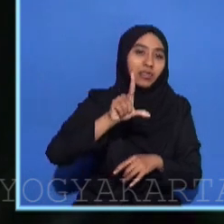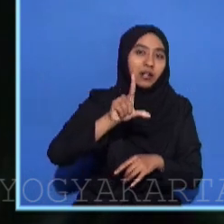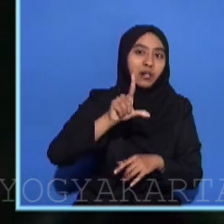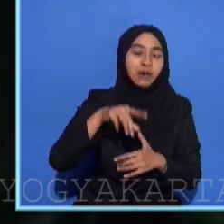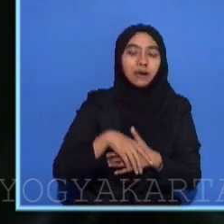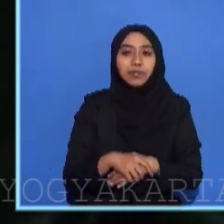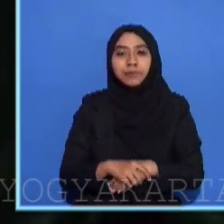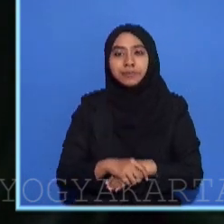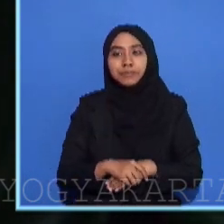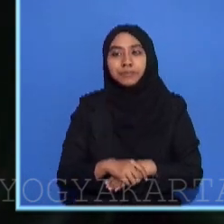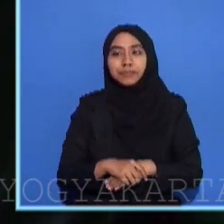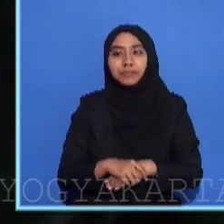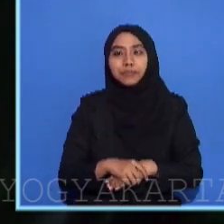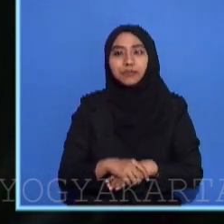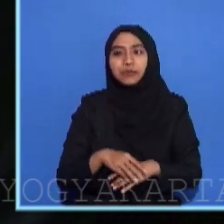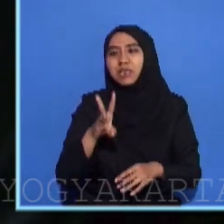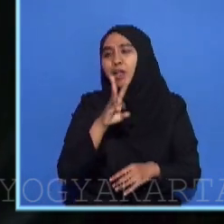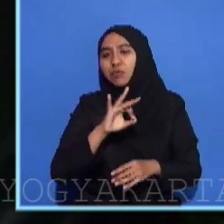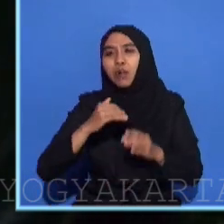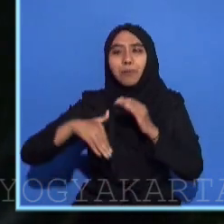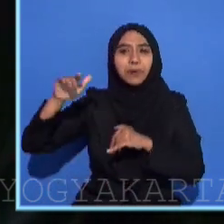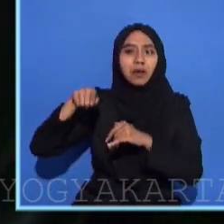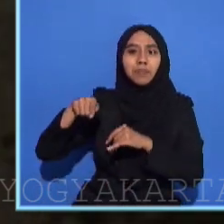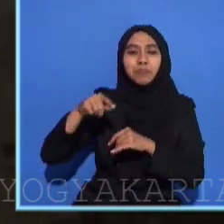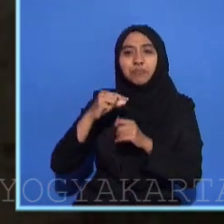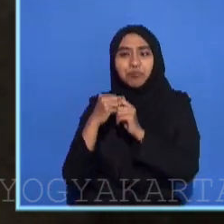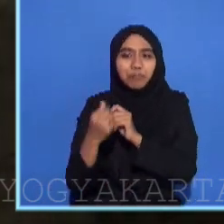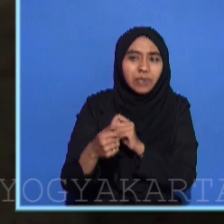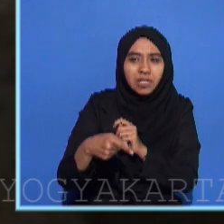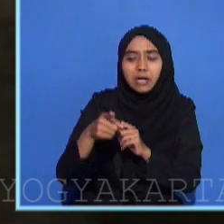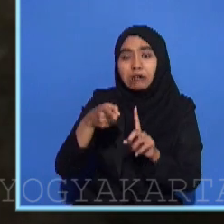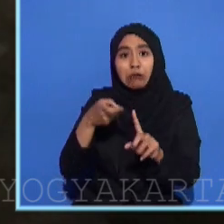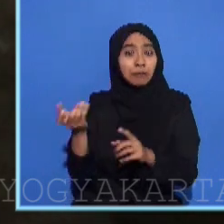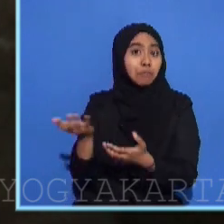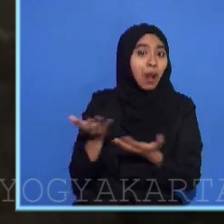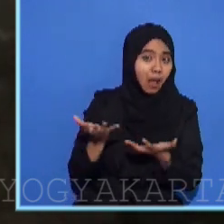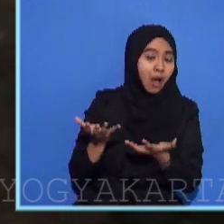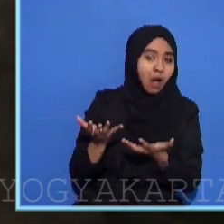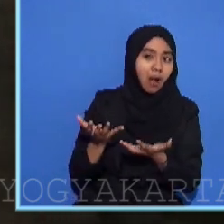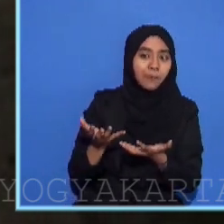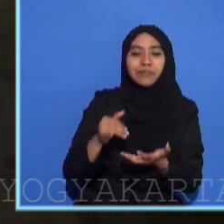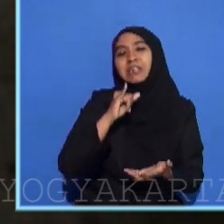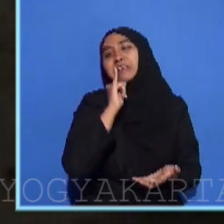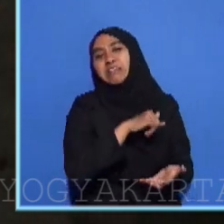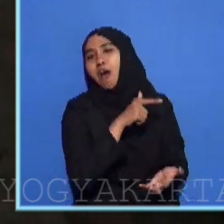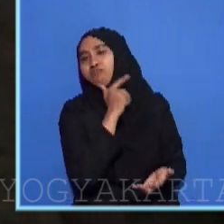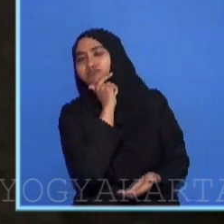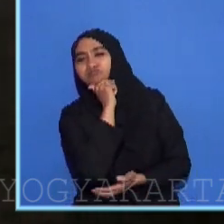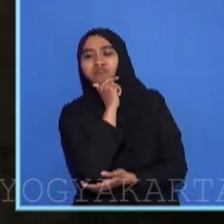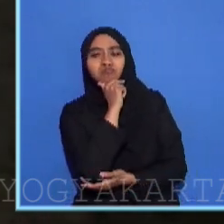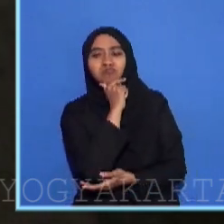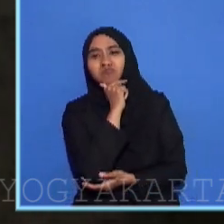Tekan desa Gangsal. Menawi dudu menika kan mbetahaken saking pundi ki mawon. Nggih. Tiang